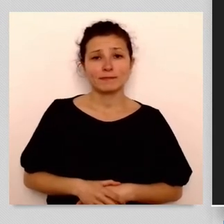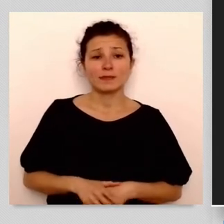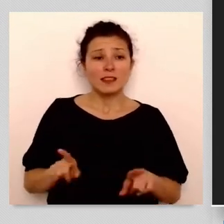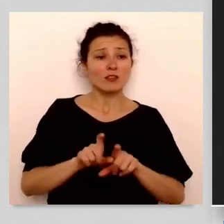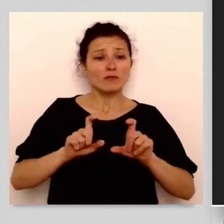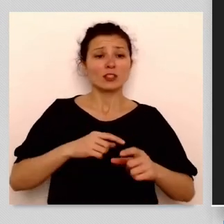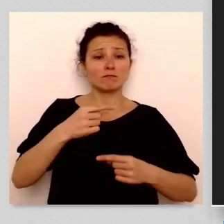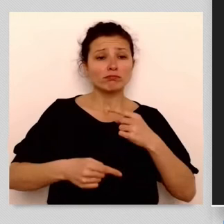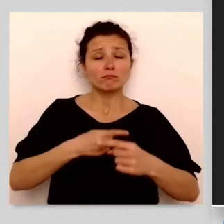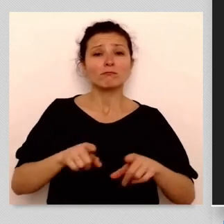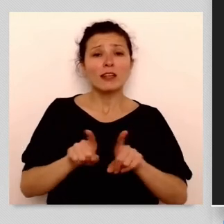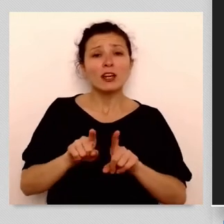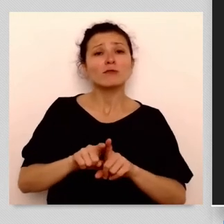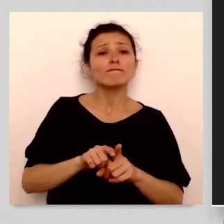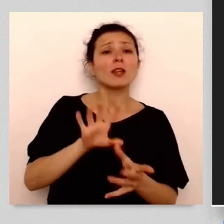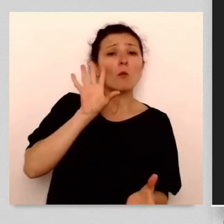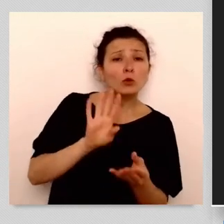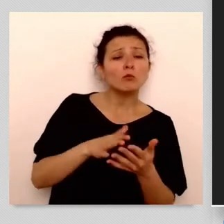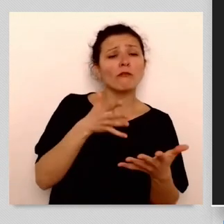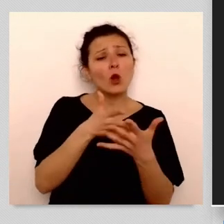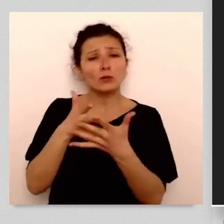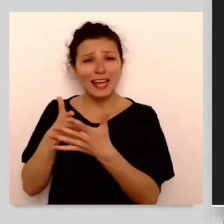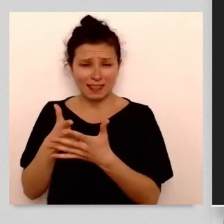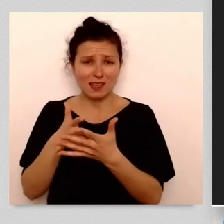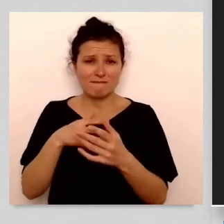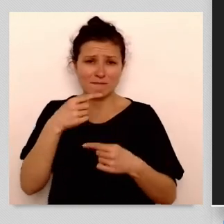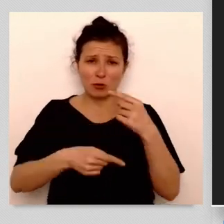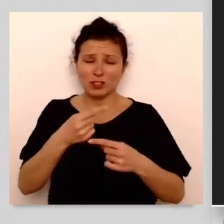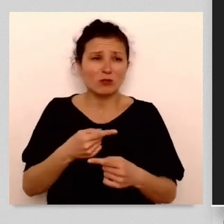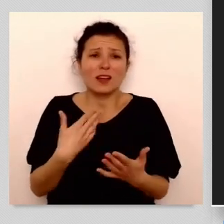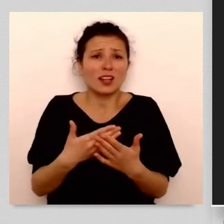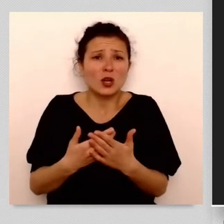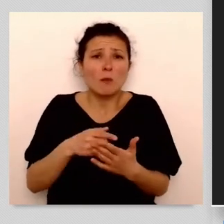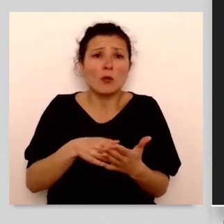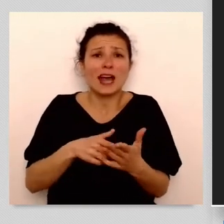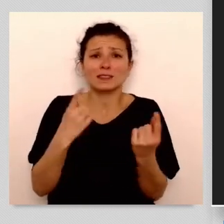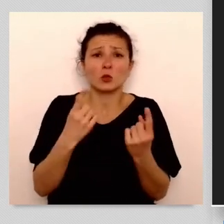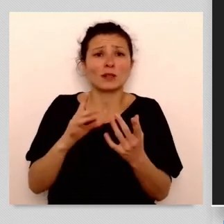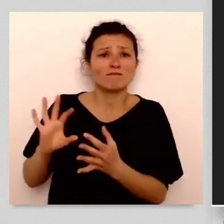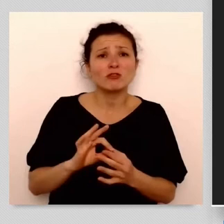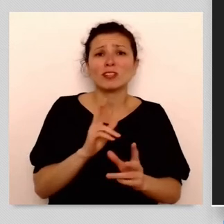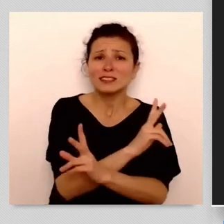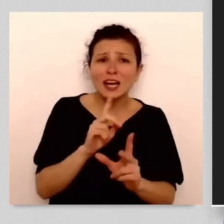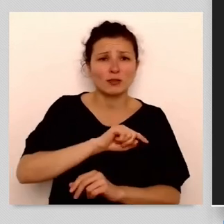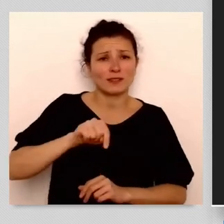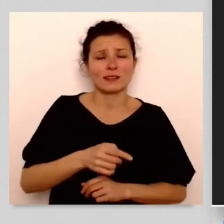i ewaluacji, ponieważ to jest coś, co dotyczy nas wszystkich, tak, obojętnie na